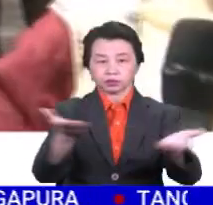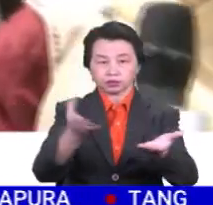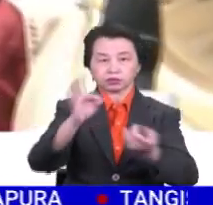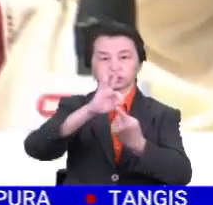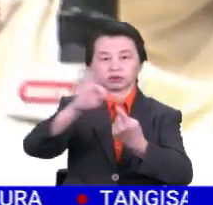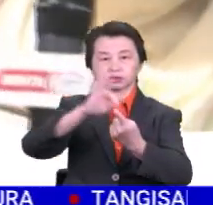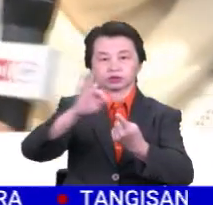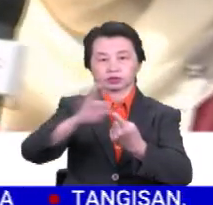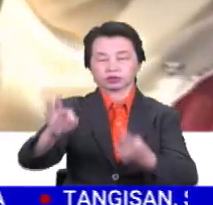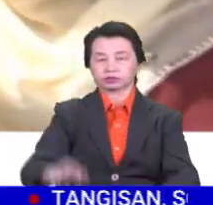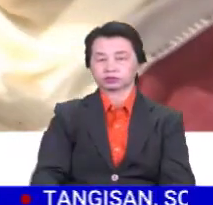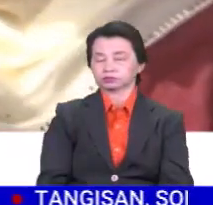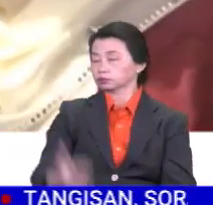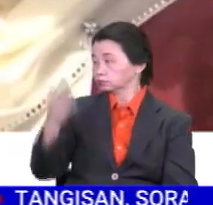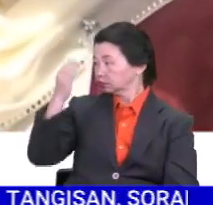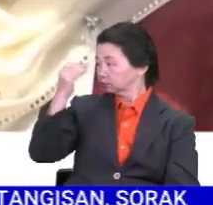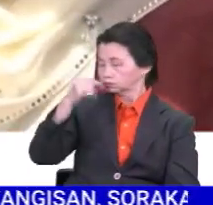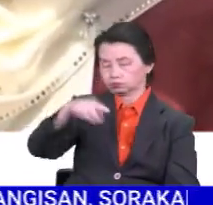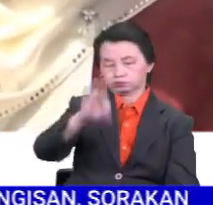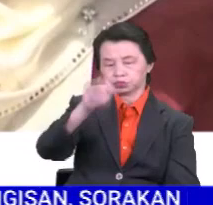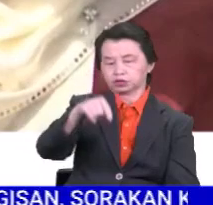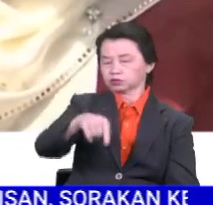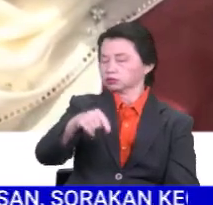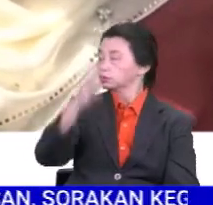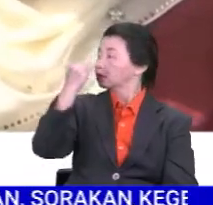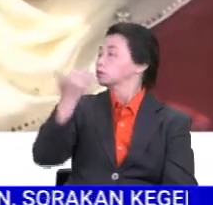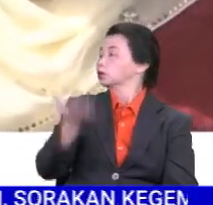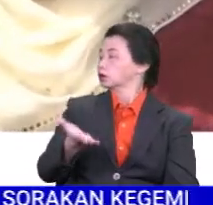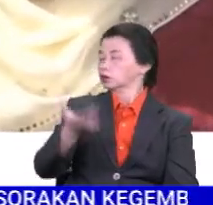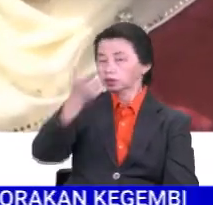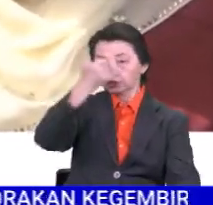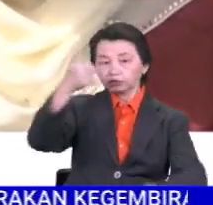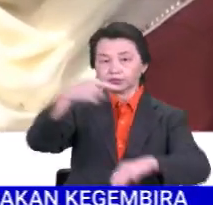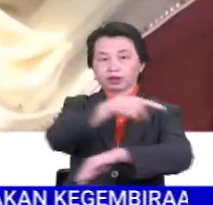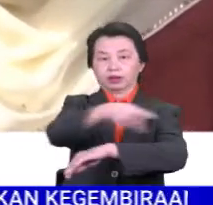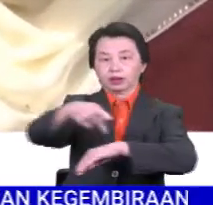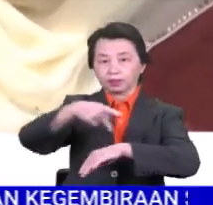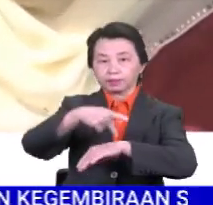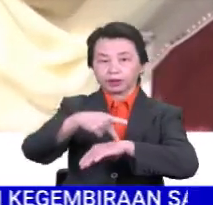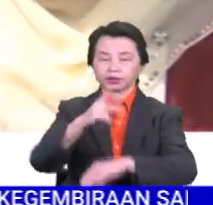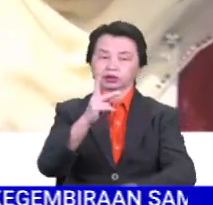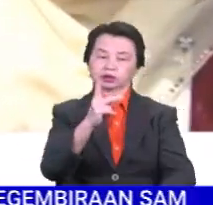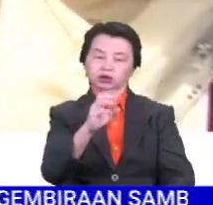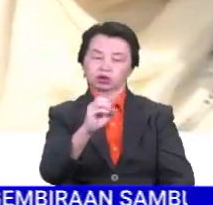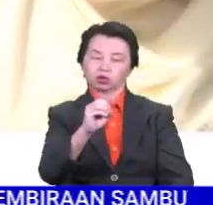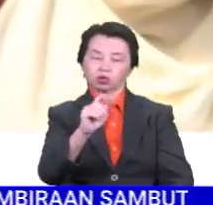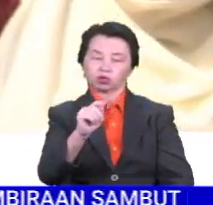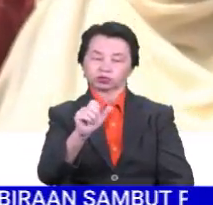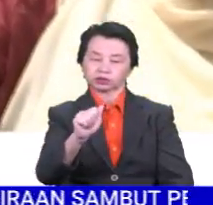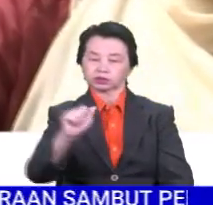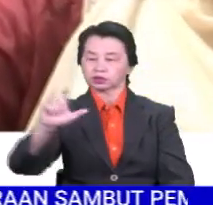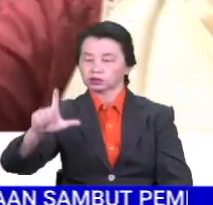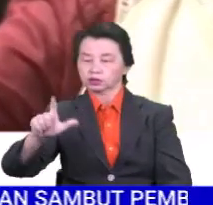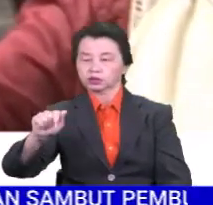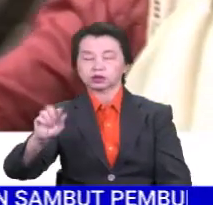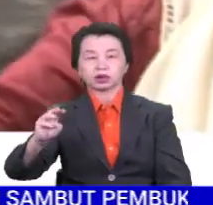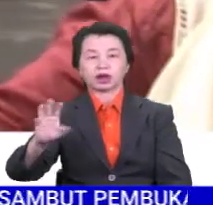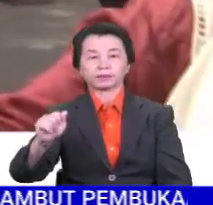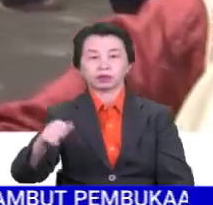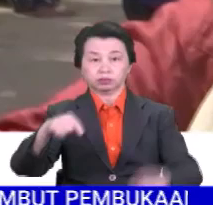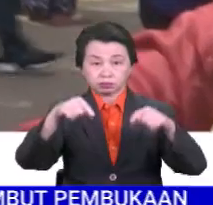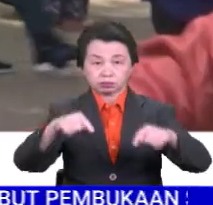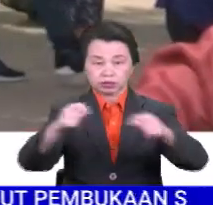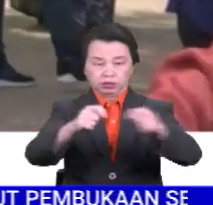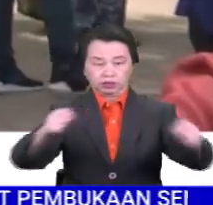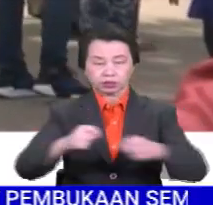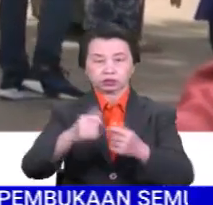Baik, jadi kenapa agaknya lokasi ini dipilih? Okey, Padang Kota Lama ni ataupun Esplanade ni dipilih sebab ianya adalah sebuah port,